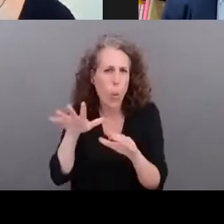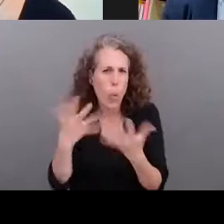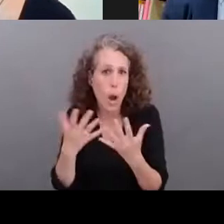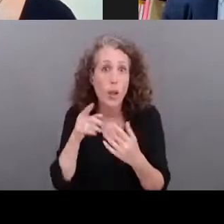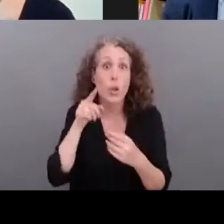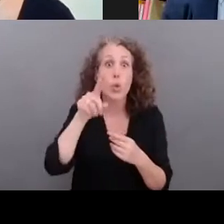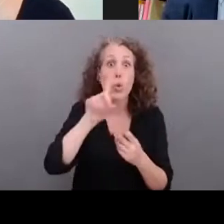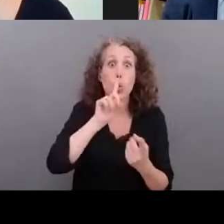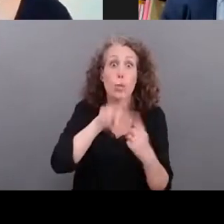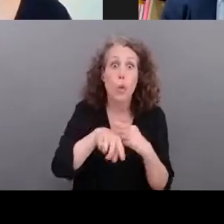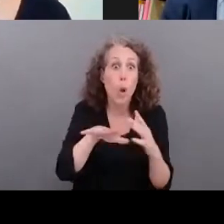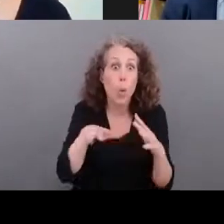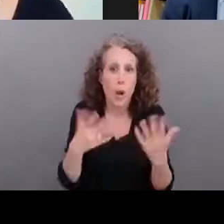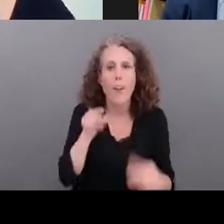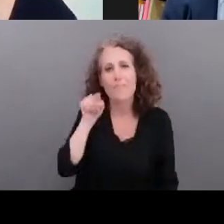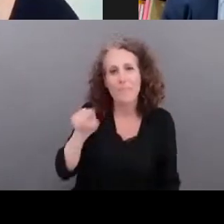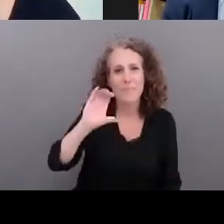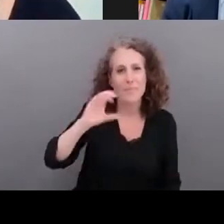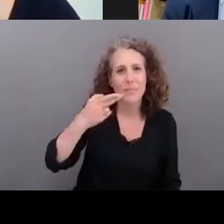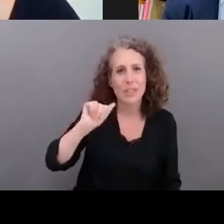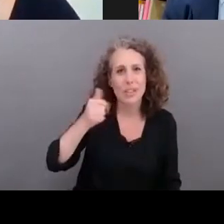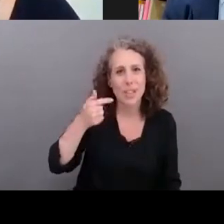donc des personnes handicapées? Je vous remercie.